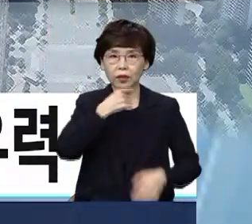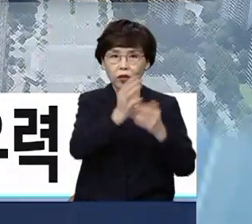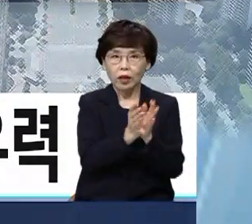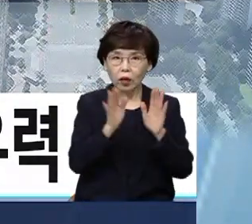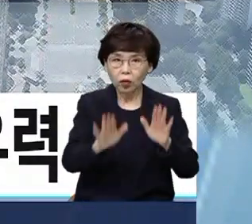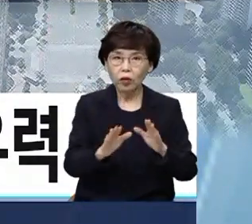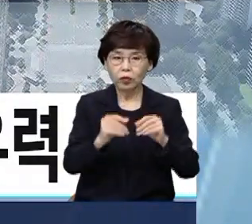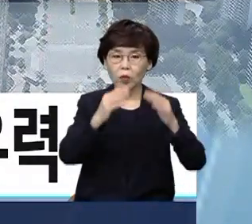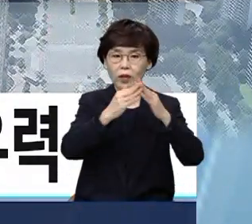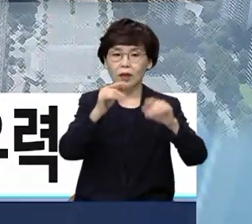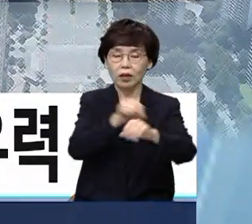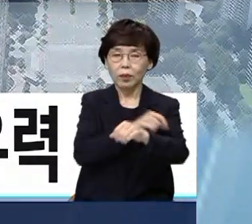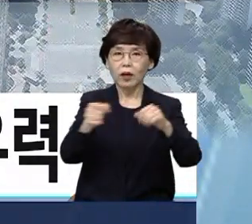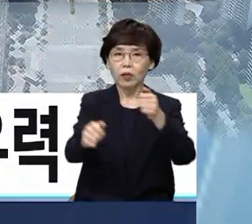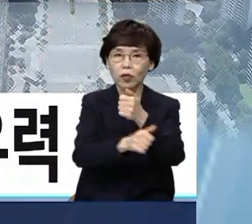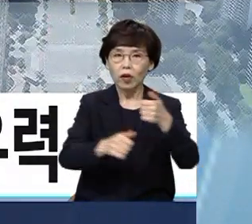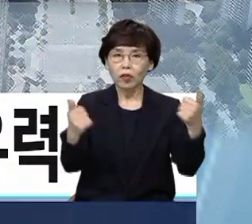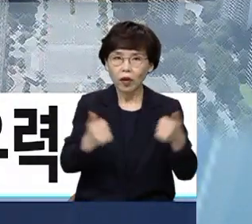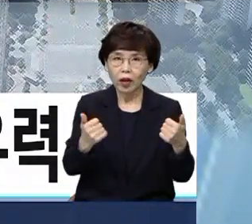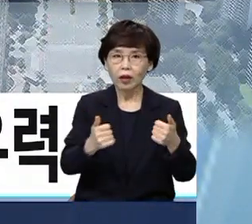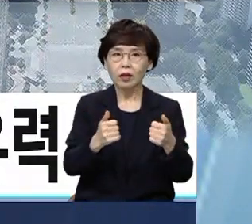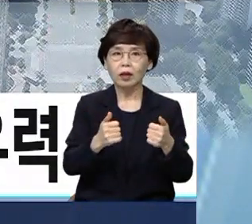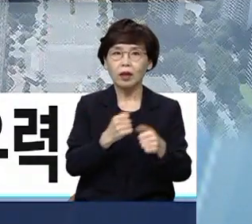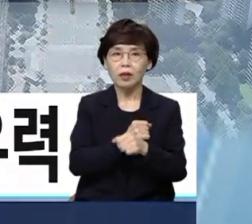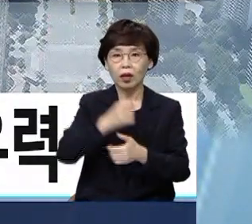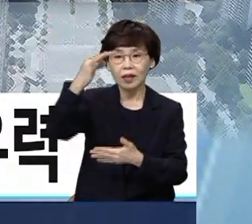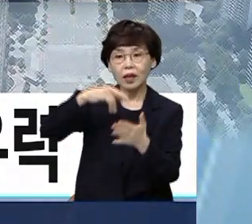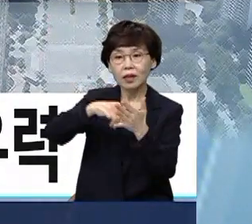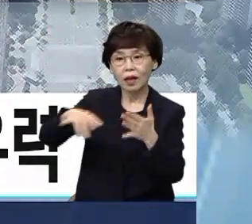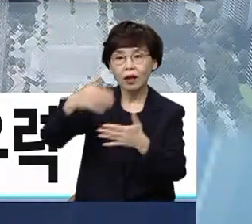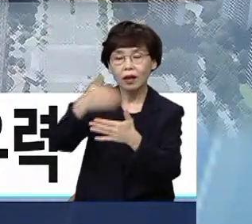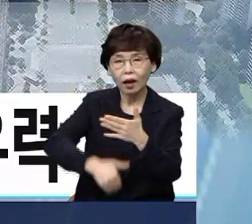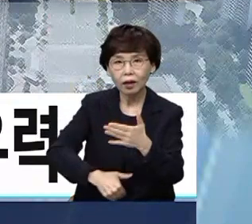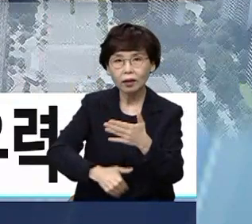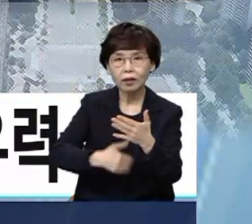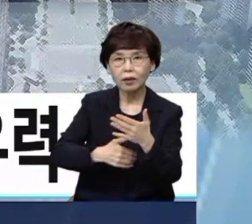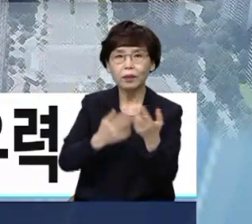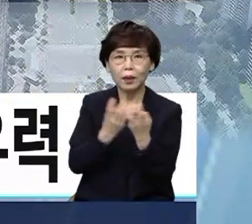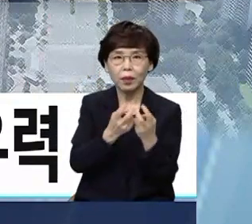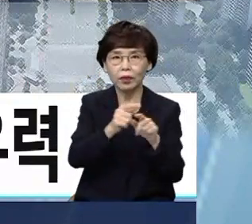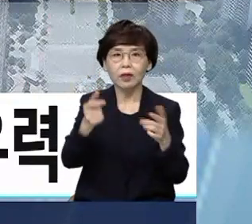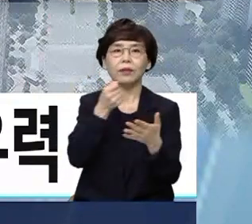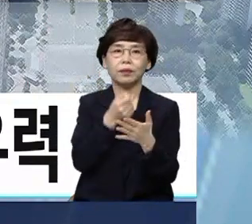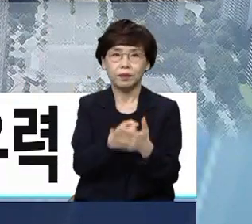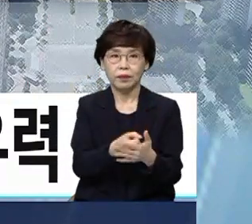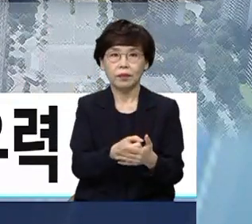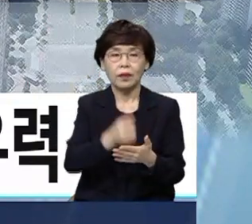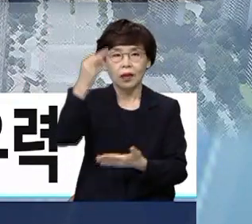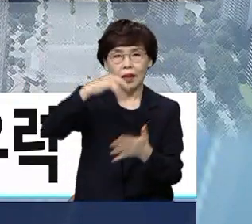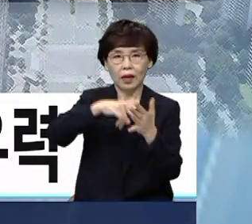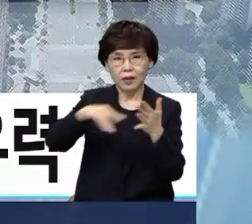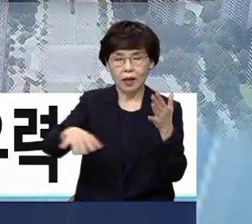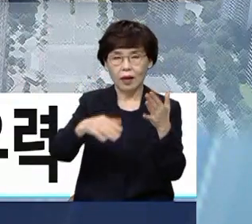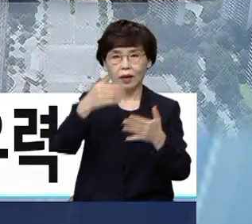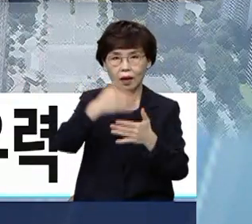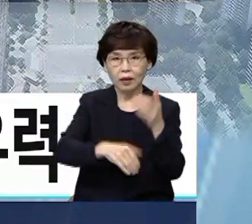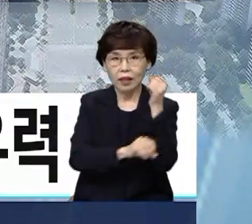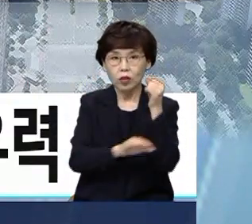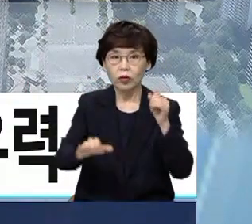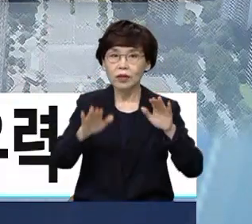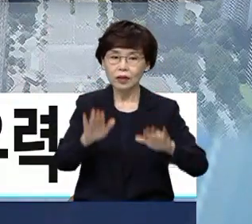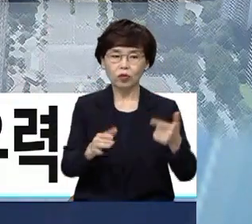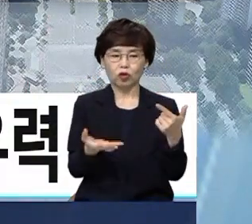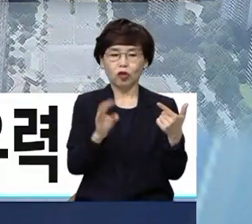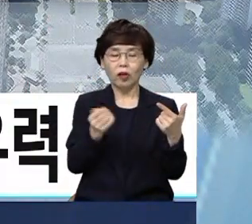더불어민주당이 오늘 부동산특별위원회 회의를 열어 재산세 감면안 등을 결정할 방침입니다. 재산세 감면 기준을 기존 6억